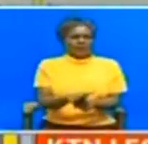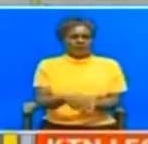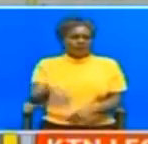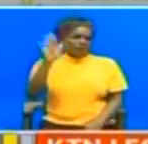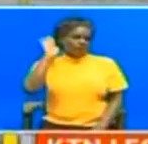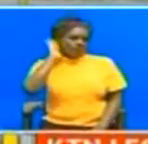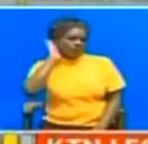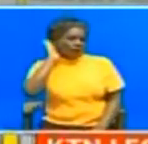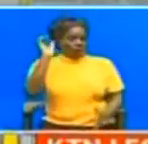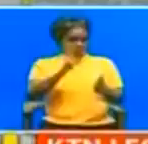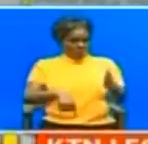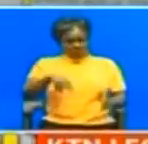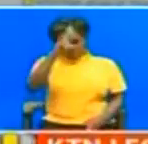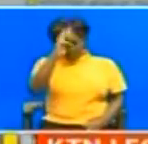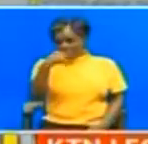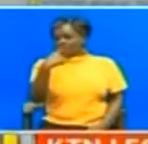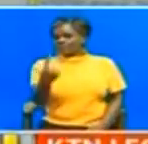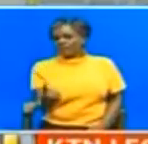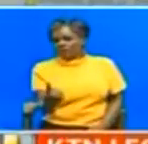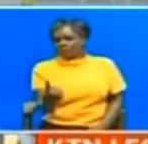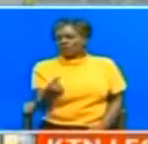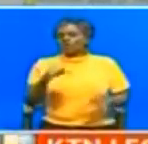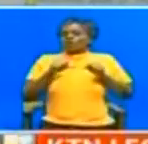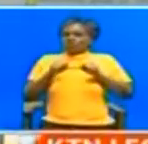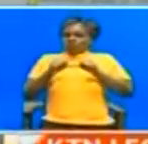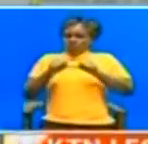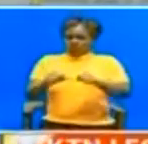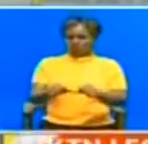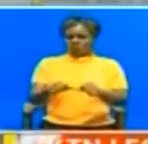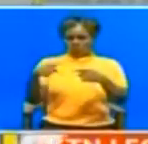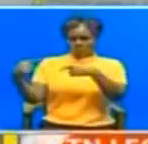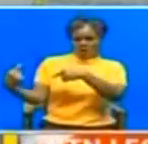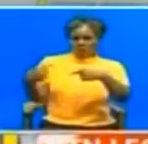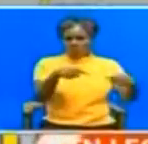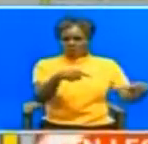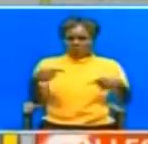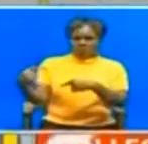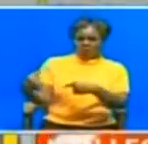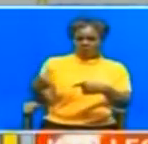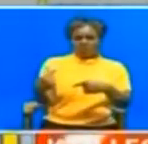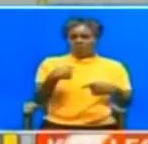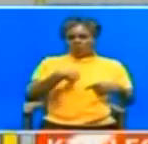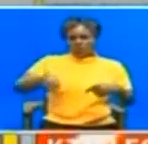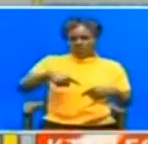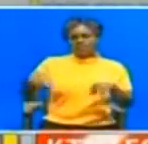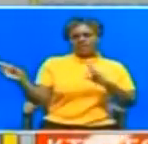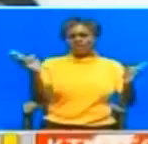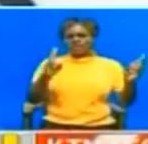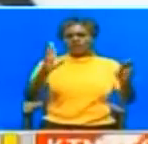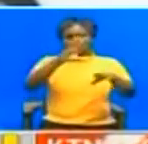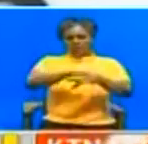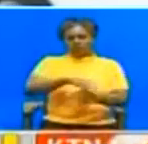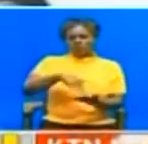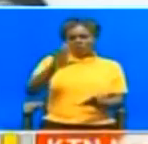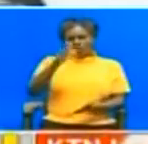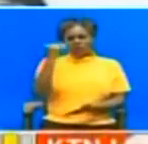from the police officers is that they are still continuing with the fight. And we are prepared to receive more patients.